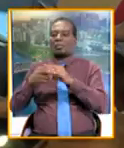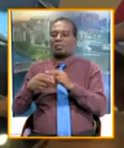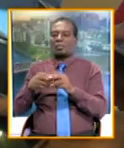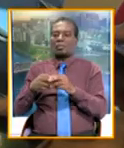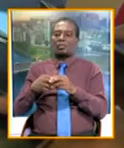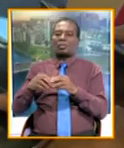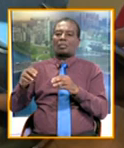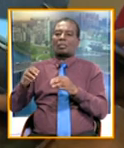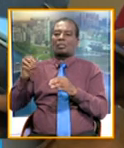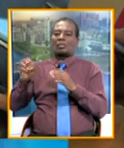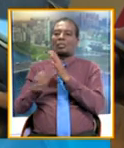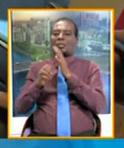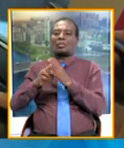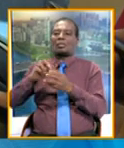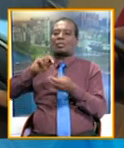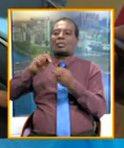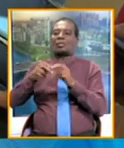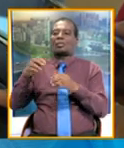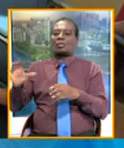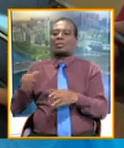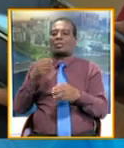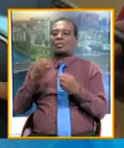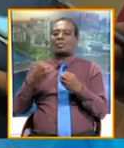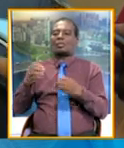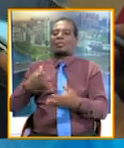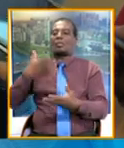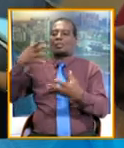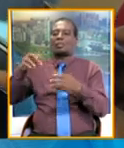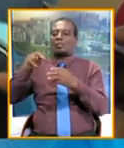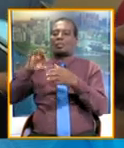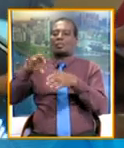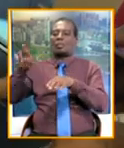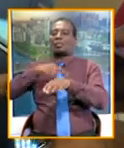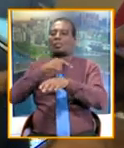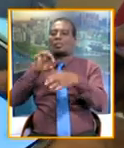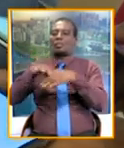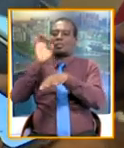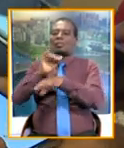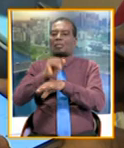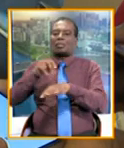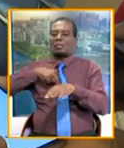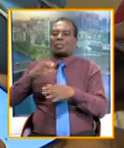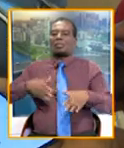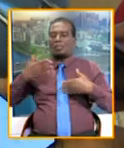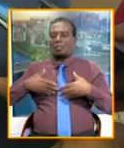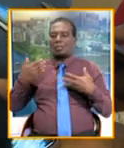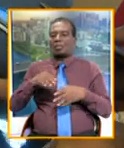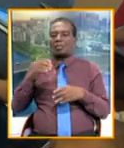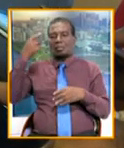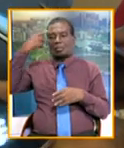l'innovation. L'économie numérique a pris beaucoup d'ampleur au niveau de la Côte d'Ivoire. Nous avons beaucoup de satisfaction, notamment en ce qui concerne le